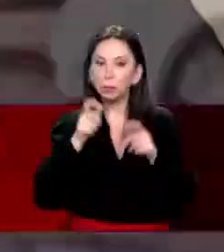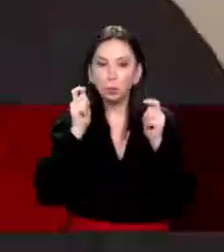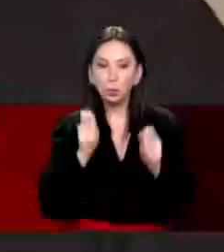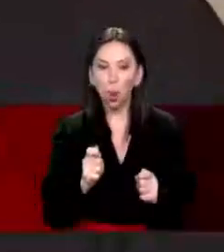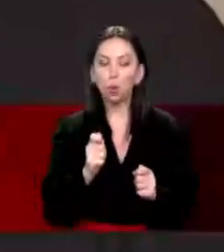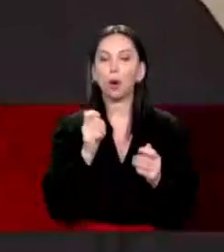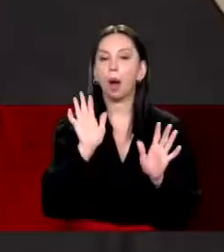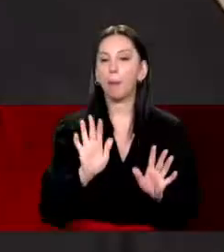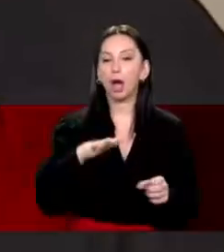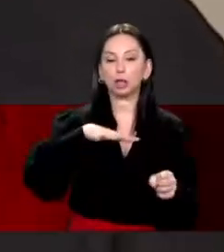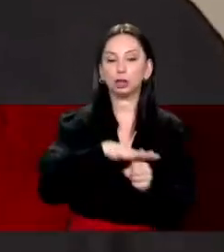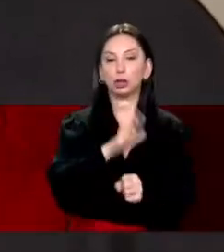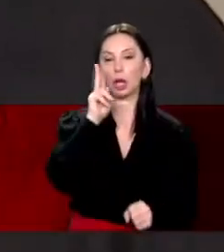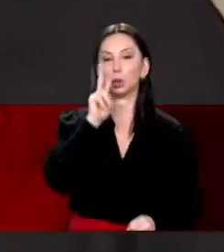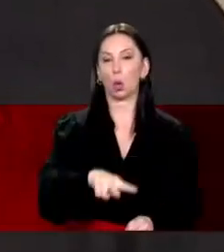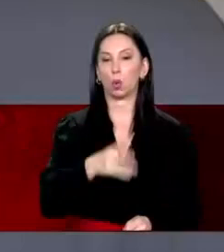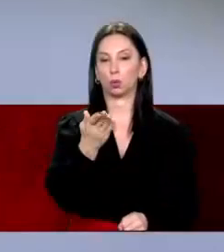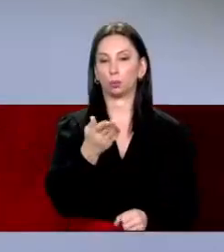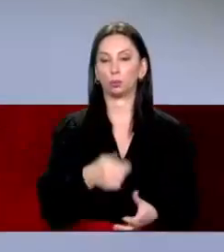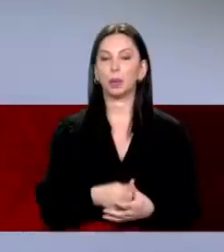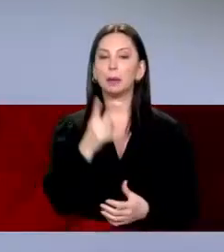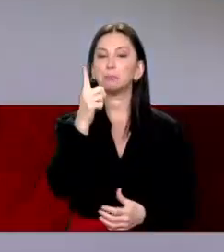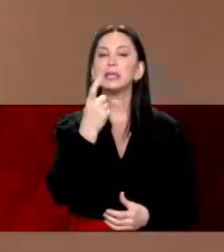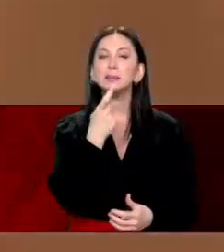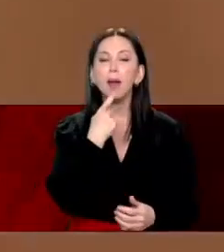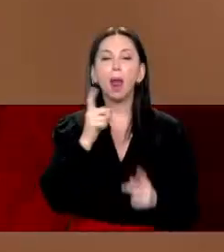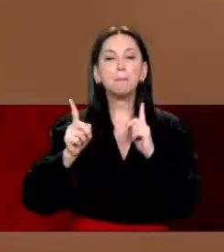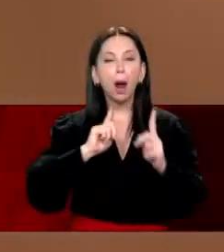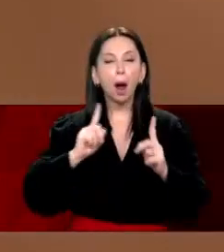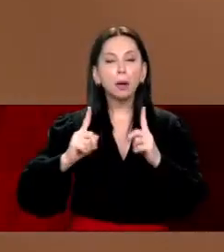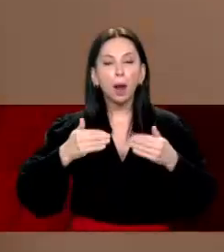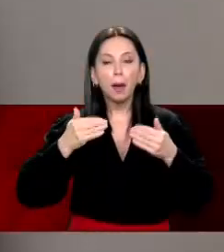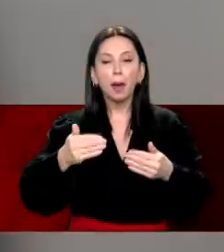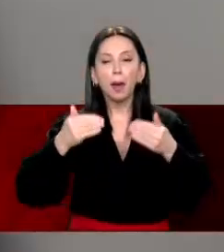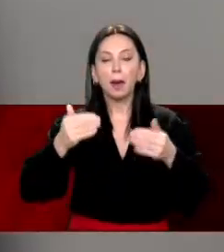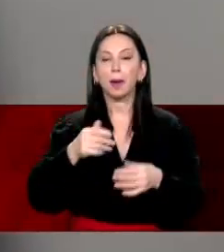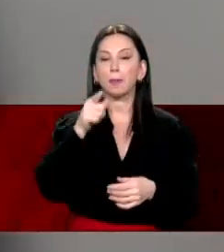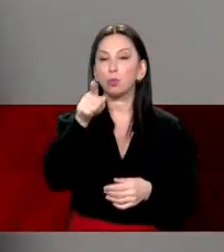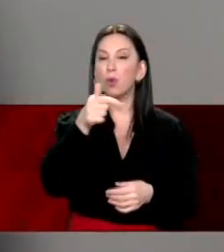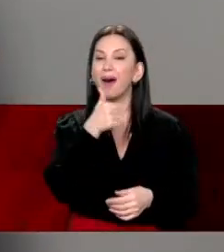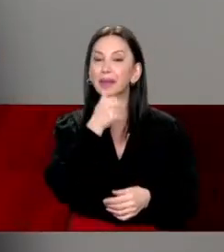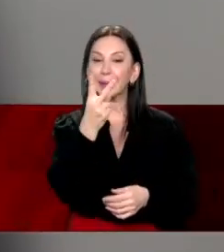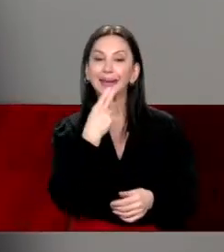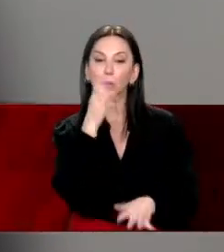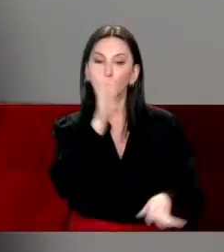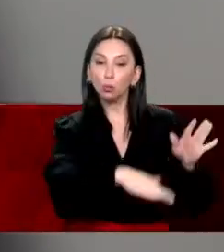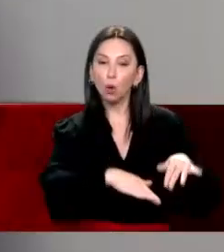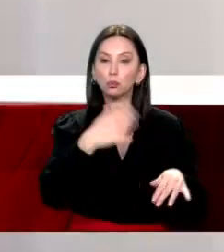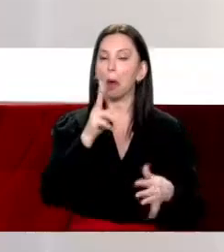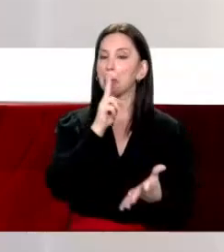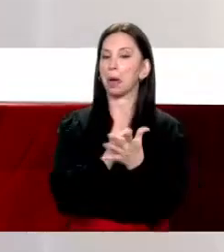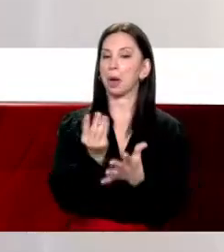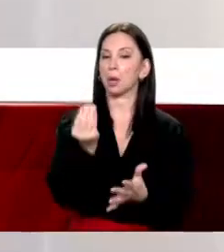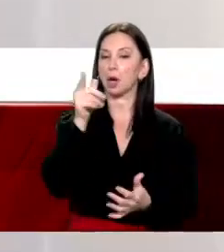şiddetti. Anksiyete krizleri çok geçirmeye başladım. Bir yıl süren dava sonunda iki kadını darp eden sanık Fırat Soylu hakkında karar